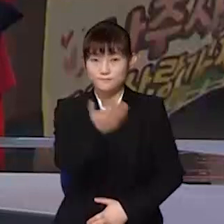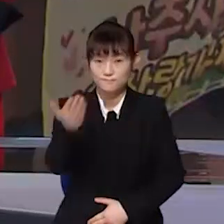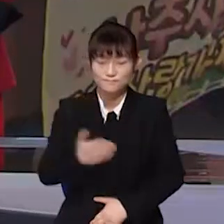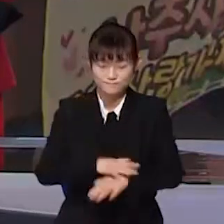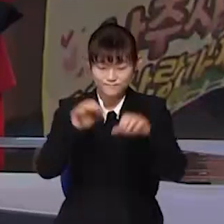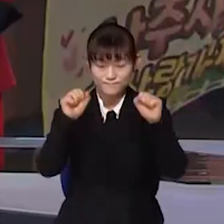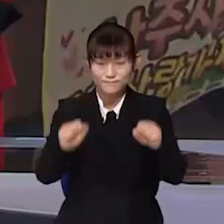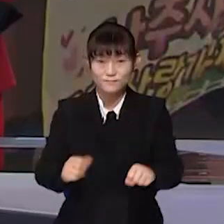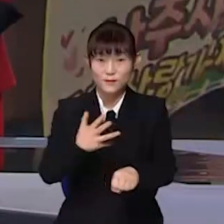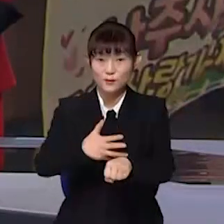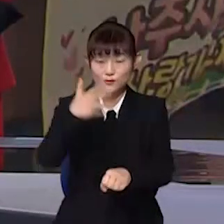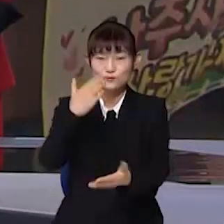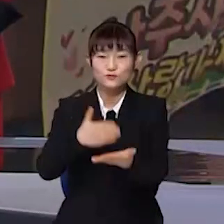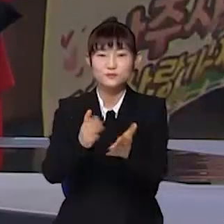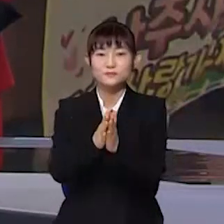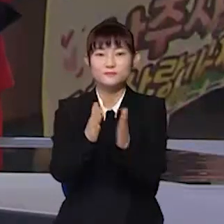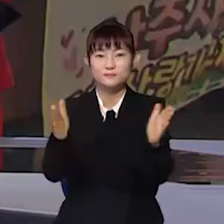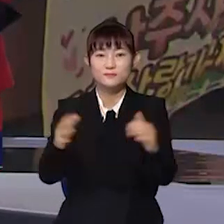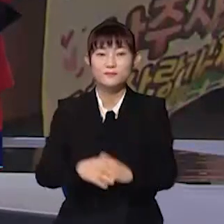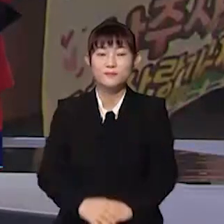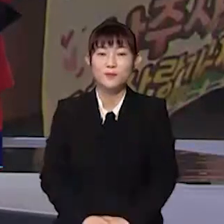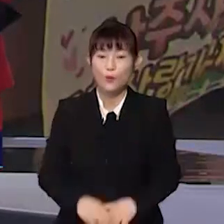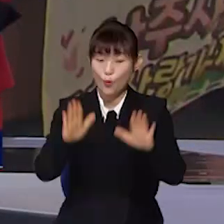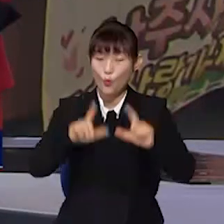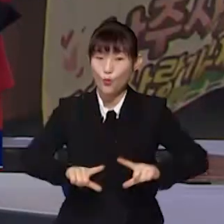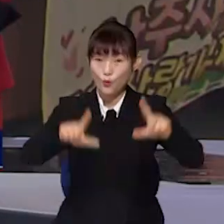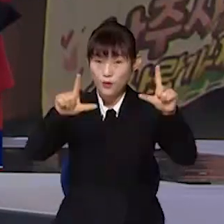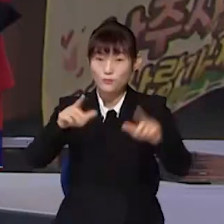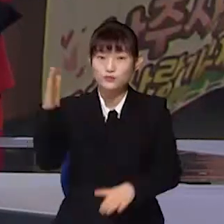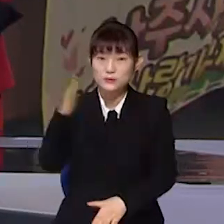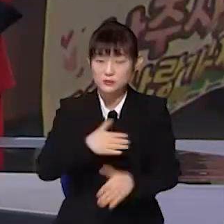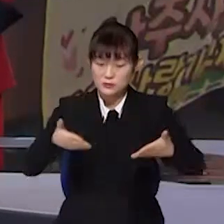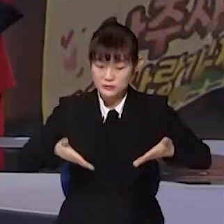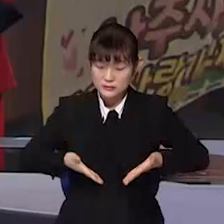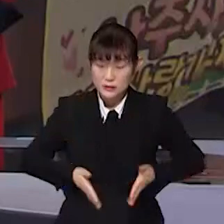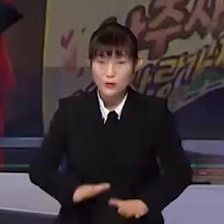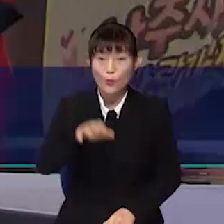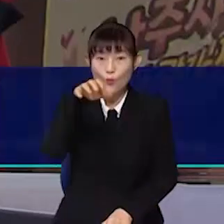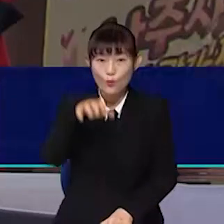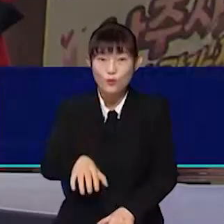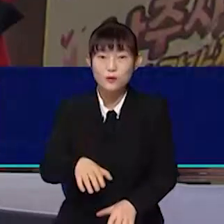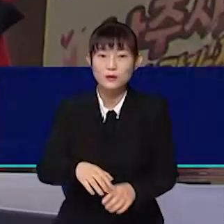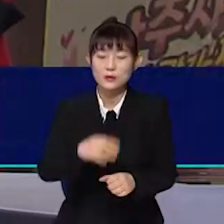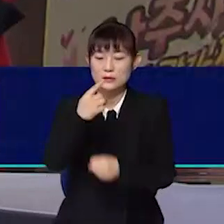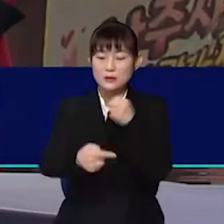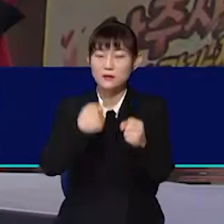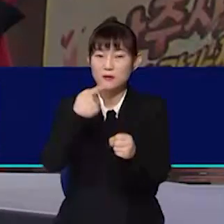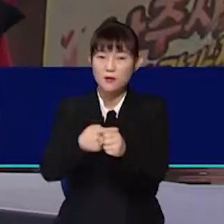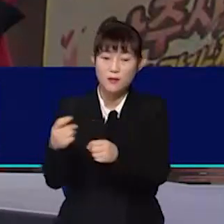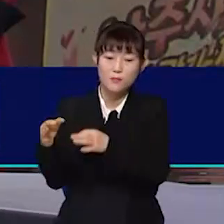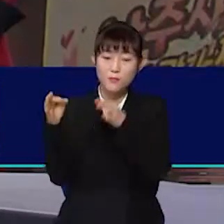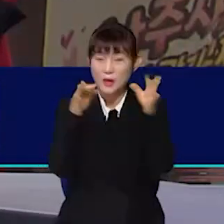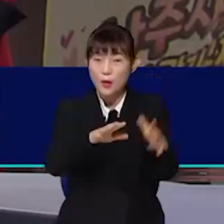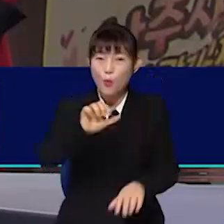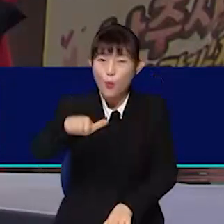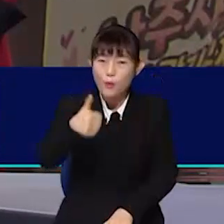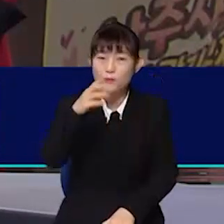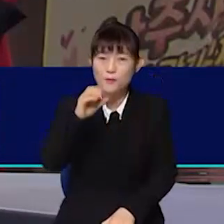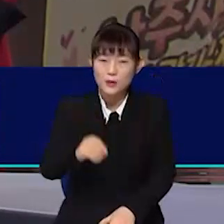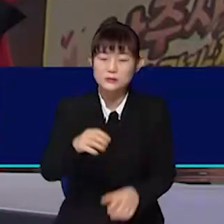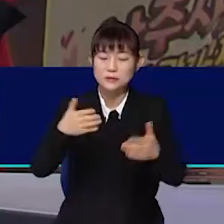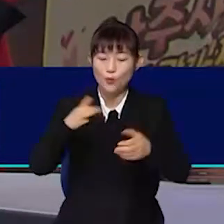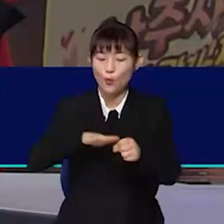여러분 안녕하십니까? KBS 8시 뉴스입니다. 올해부터 자신의 고향에 연간 500만 원까지 기부를 할 수 있는 고향사랑 기부금